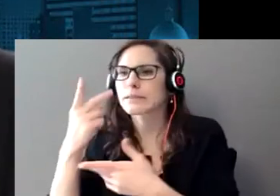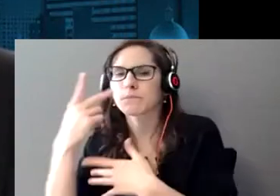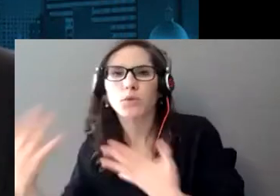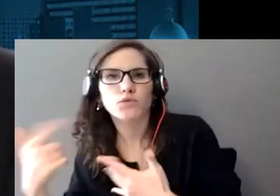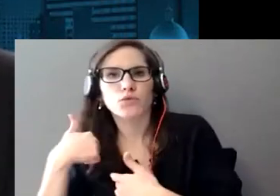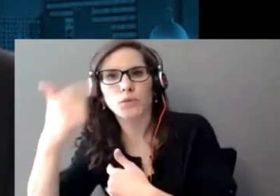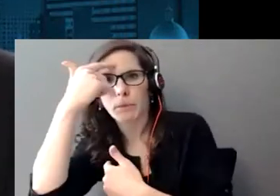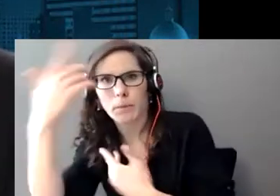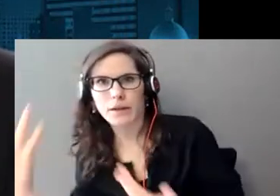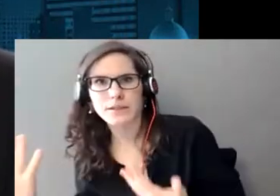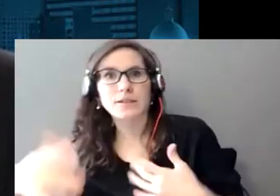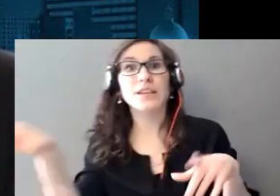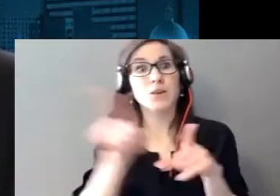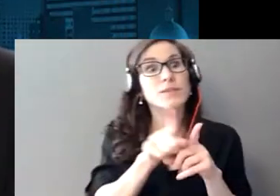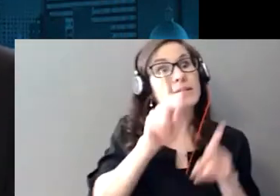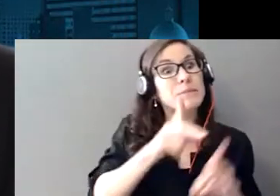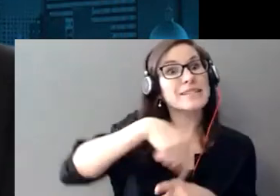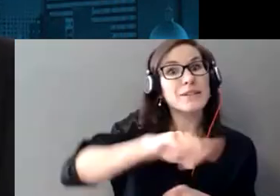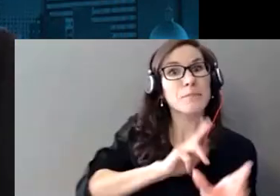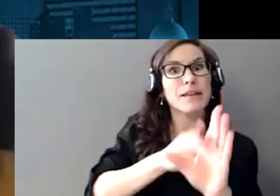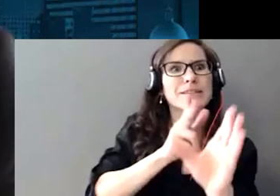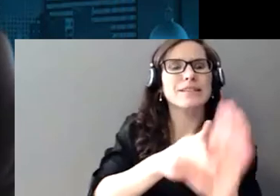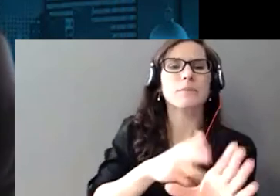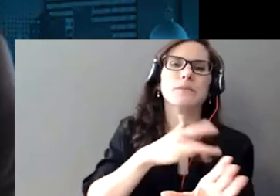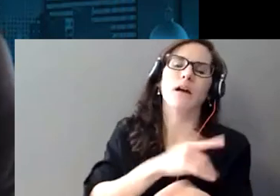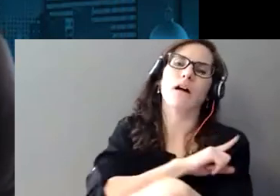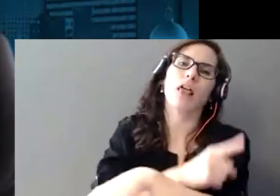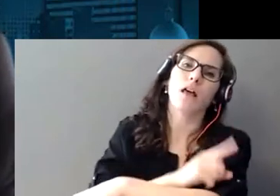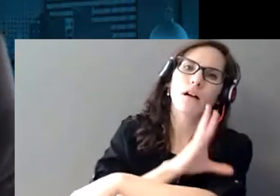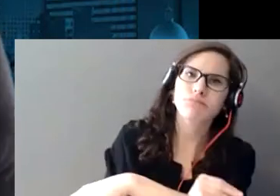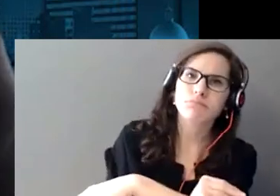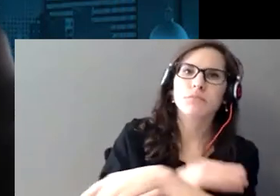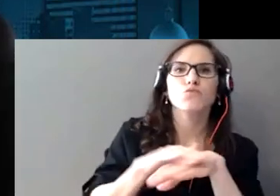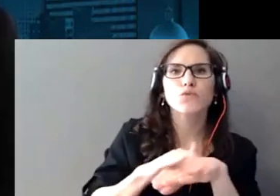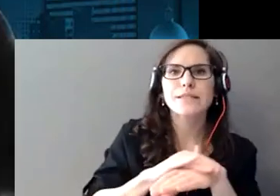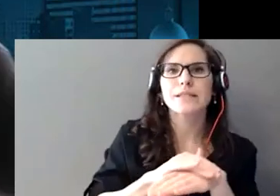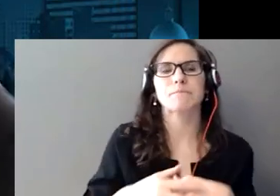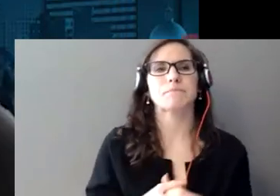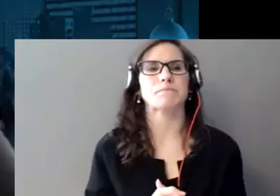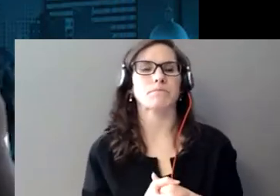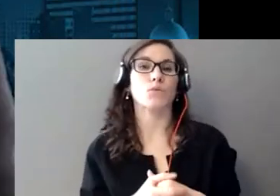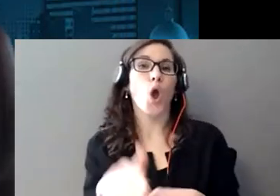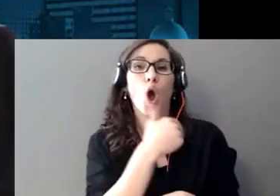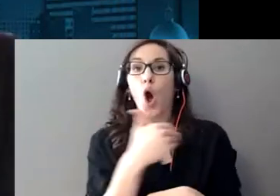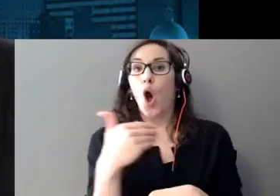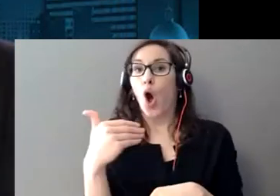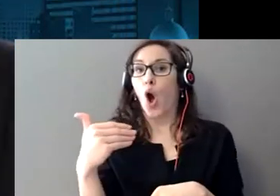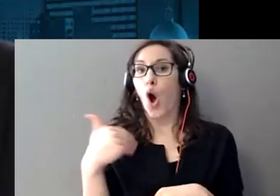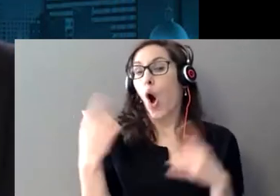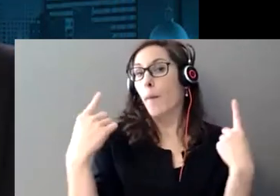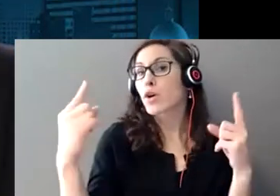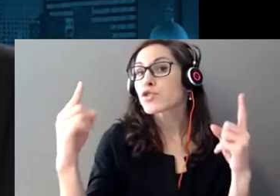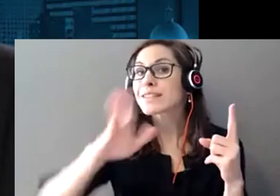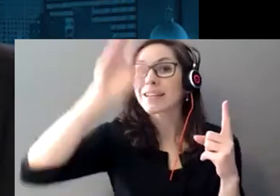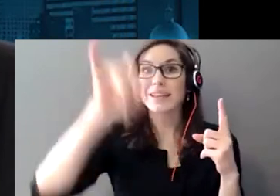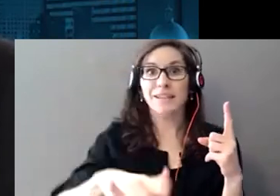prenantes qui travaillent sur ces sujets-là comme opportunité et bien vu que ça vient de toutes parts et puis ça c'est ce